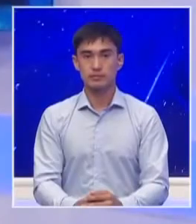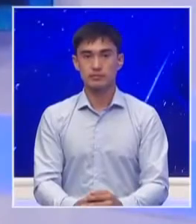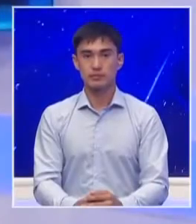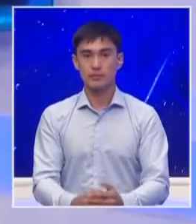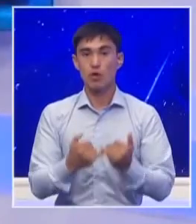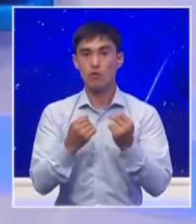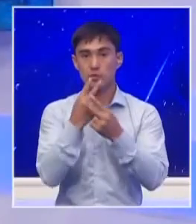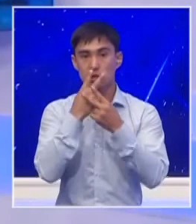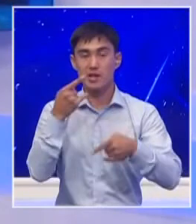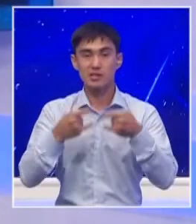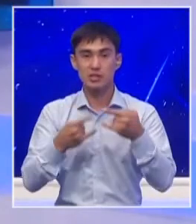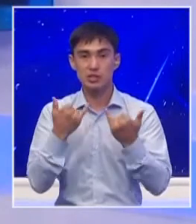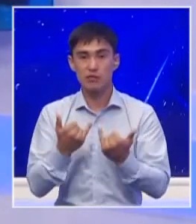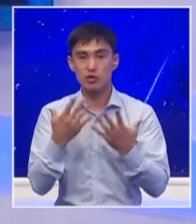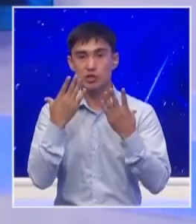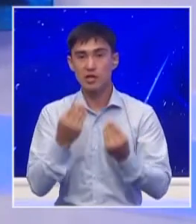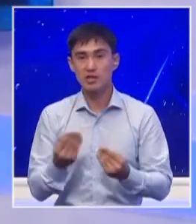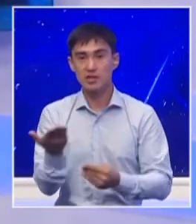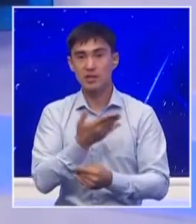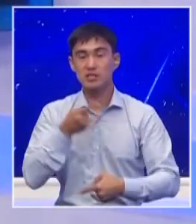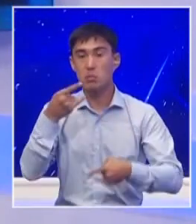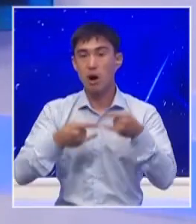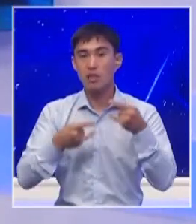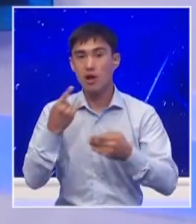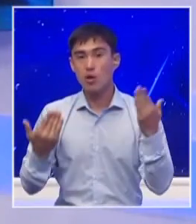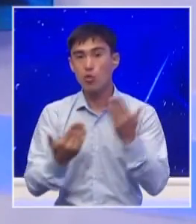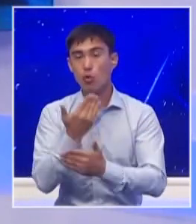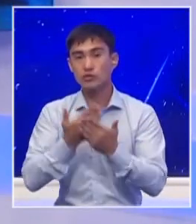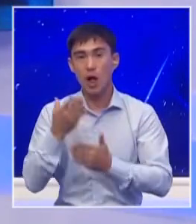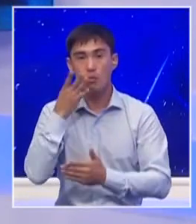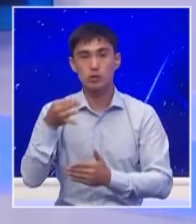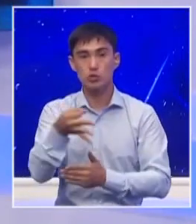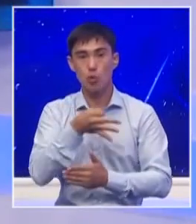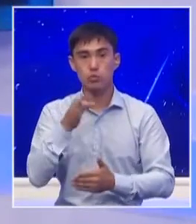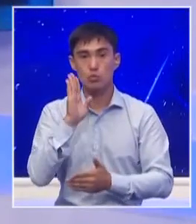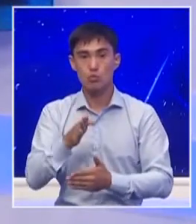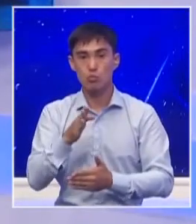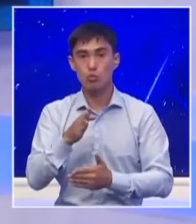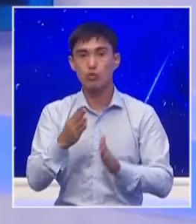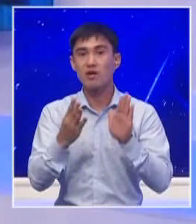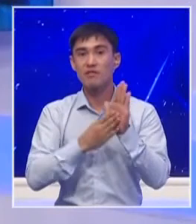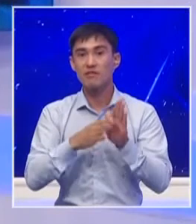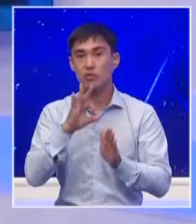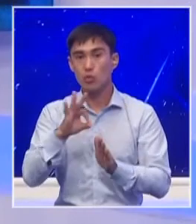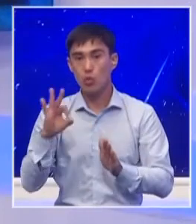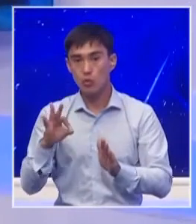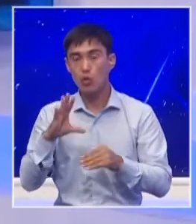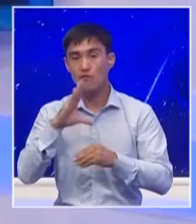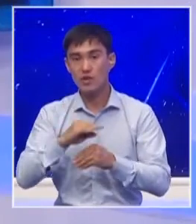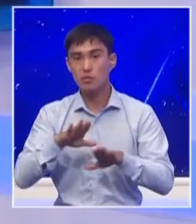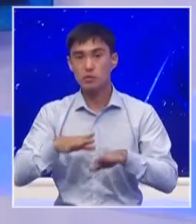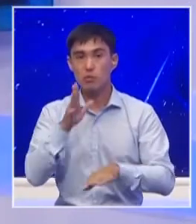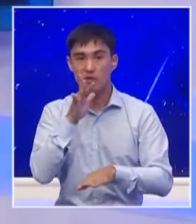уважаемые телезрители сегодняшнего дня на нашем телеканале новости алматинской области будут выходить в девять часов вечера по местному